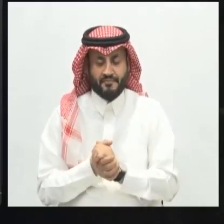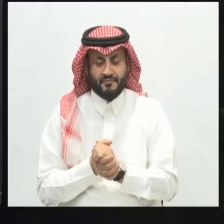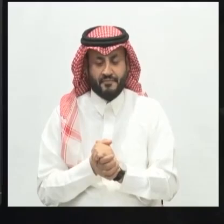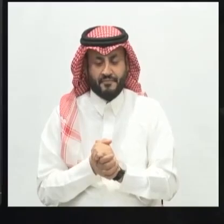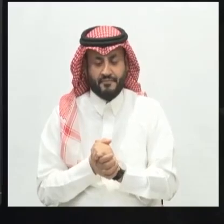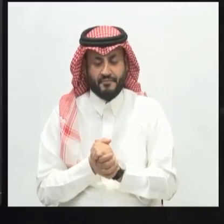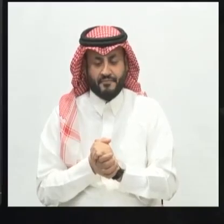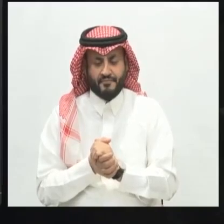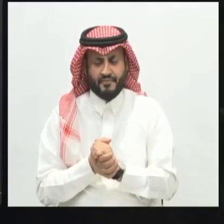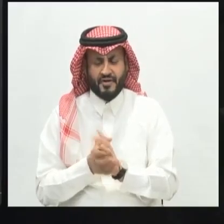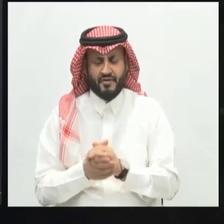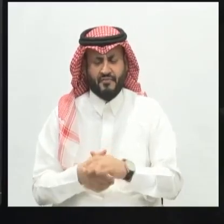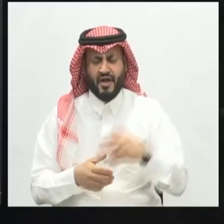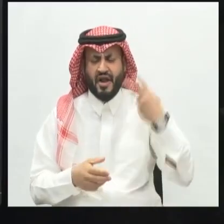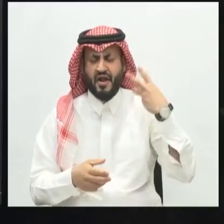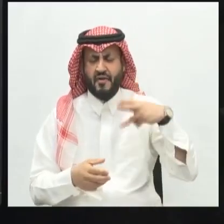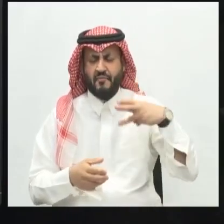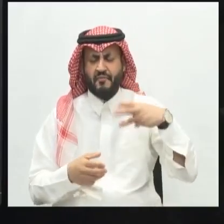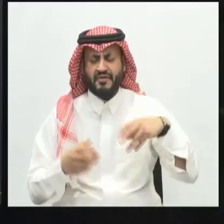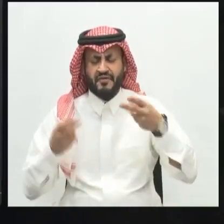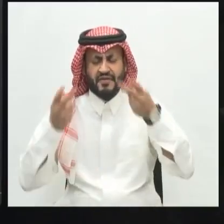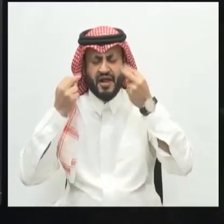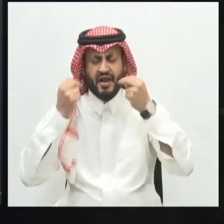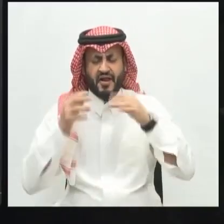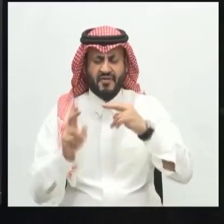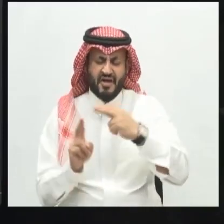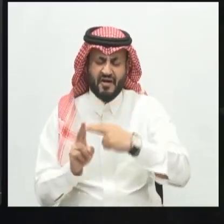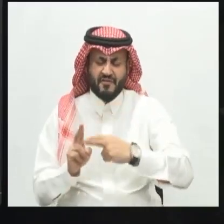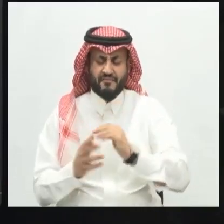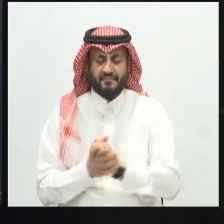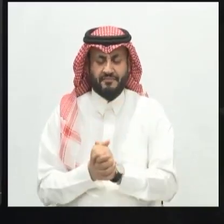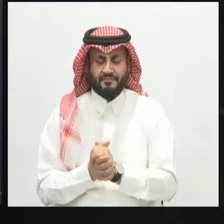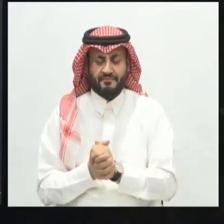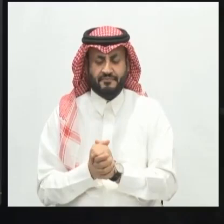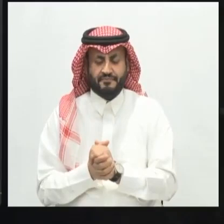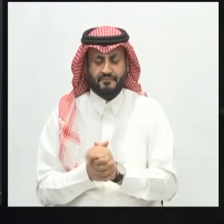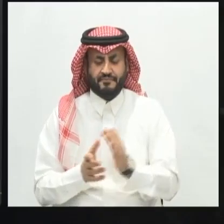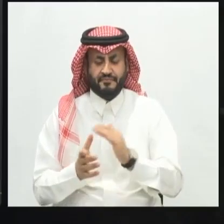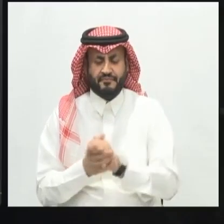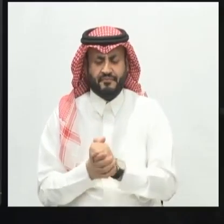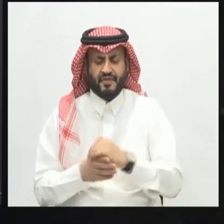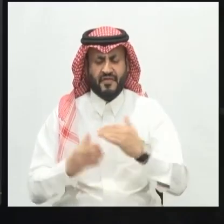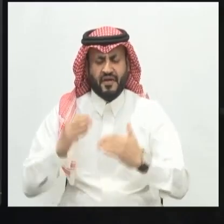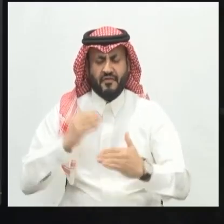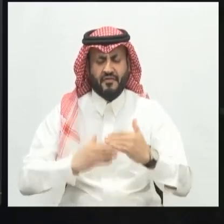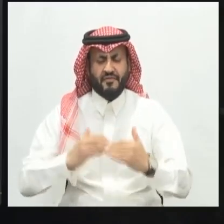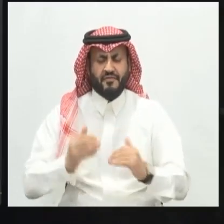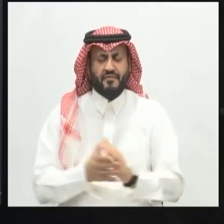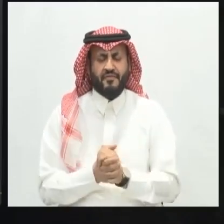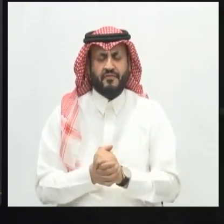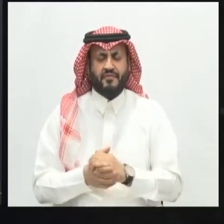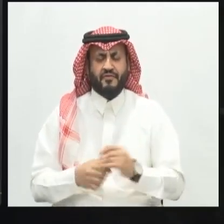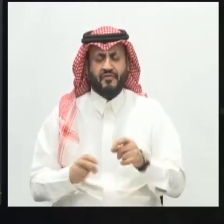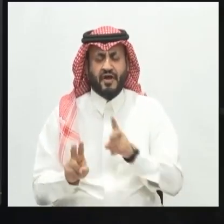فيكم ضعف دور المؤسسات التعليميه ايضا بارك الله فيكم تضاءل دور